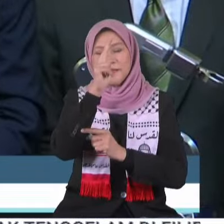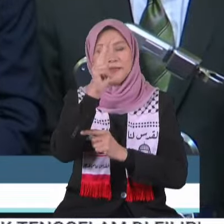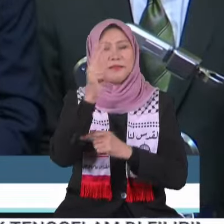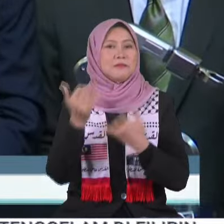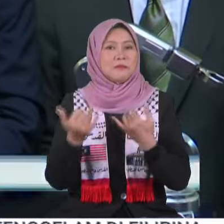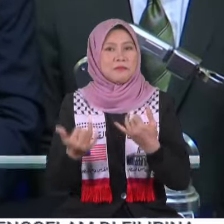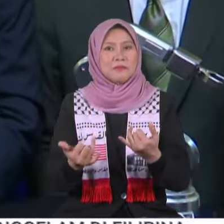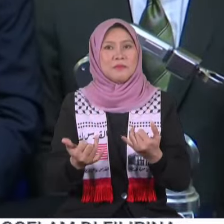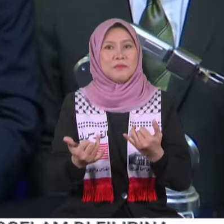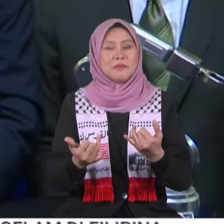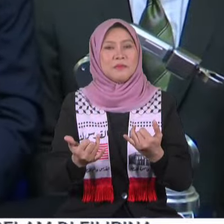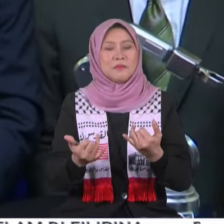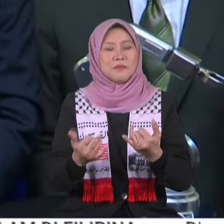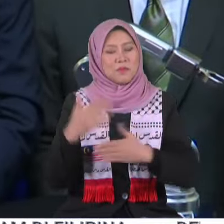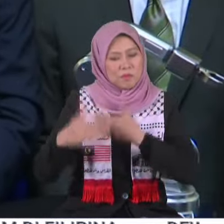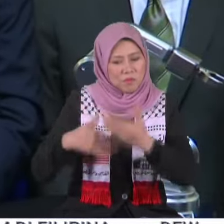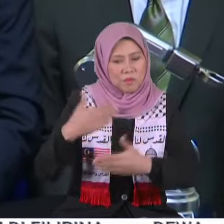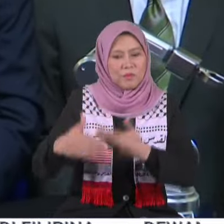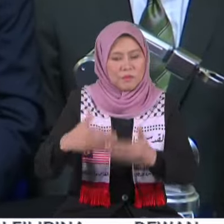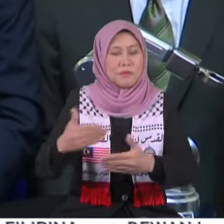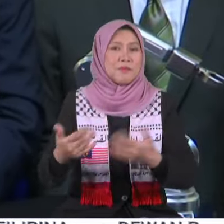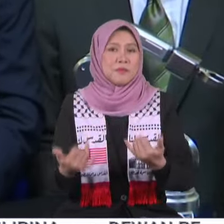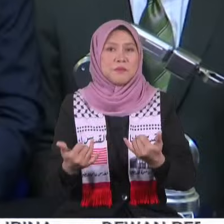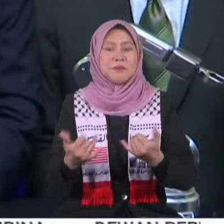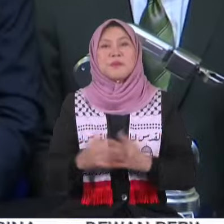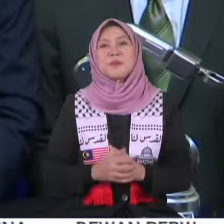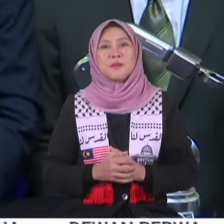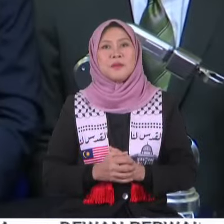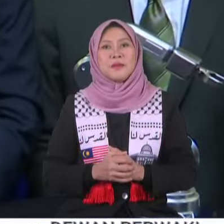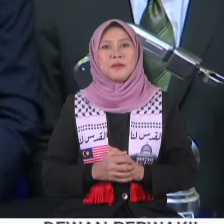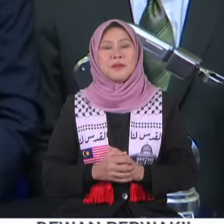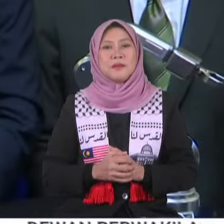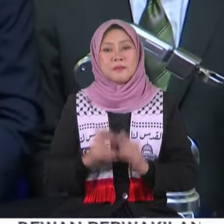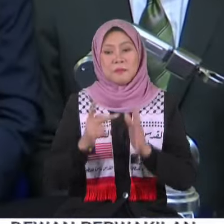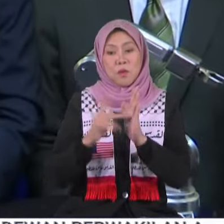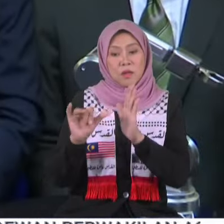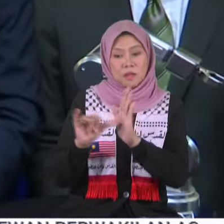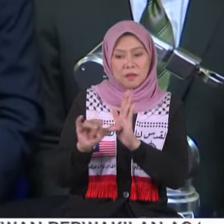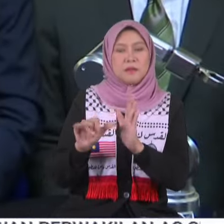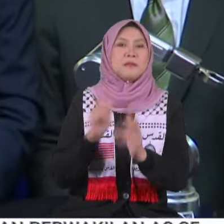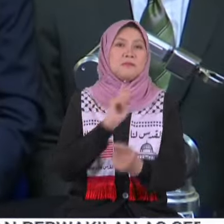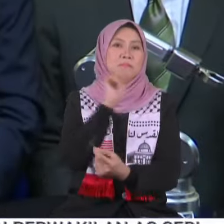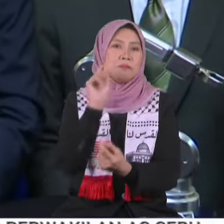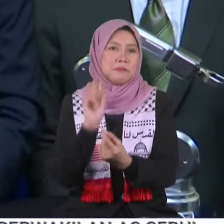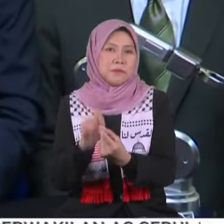telah kita lakukan setakat ini adalah polisi yang tepat.